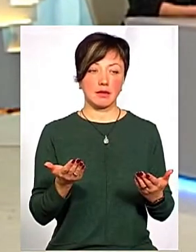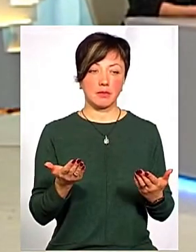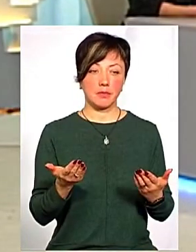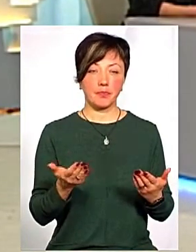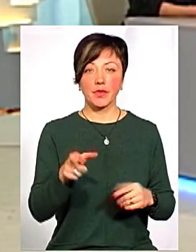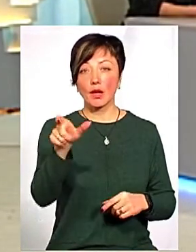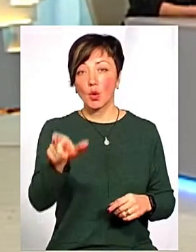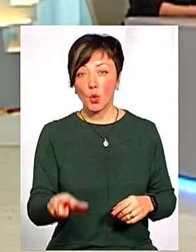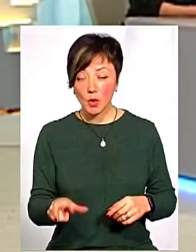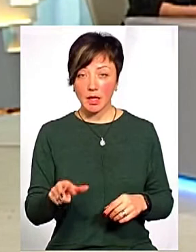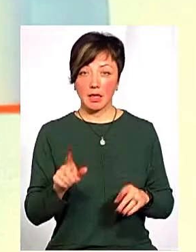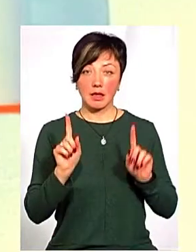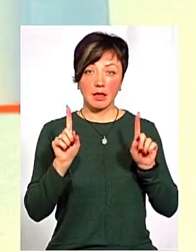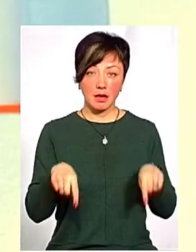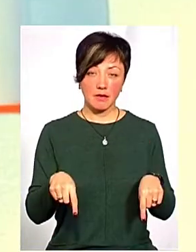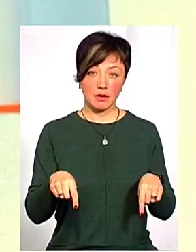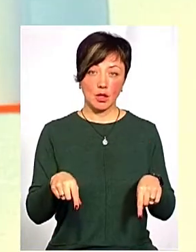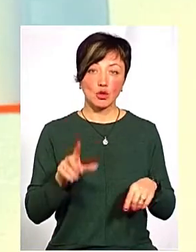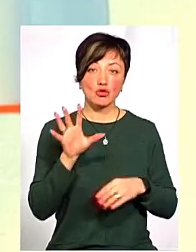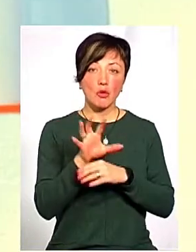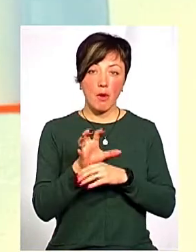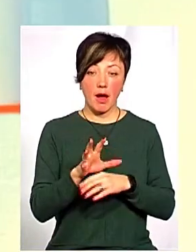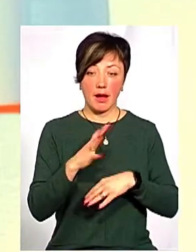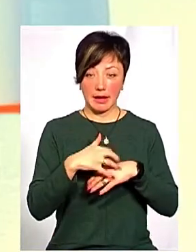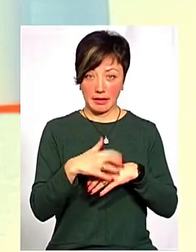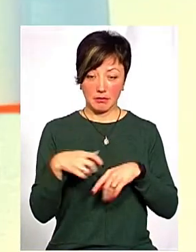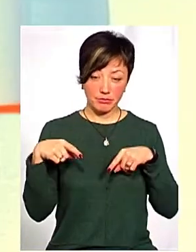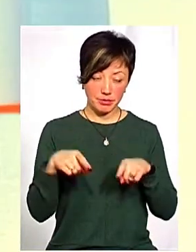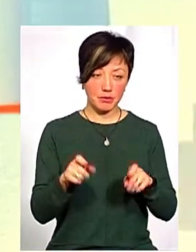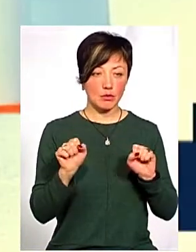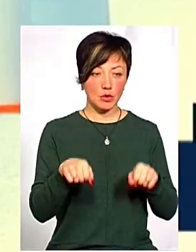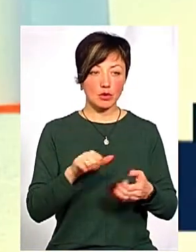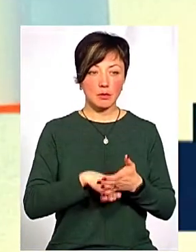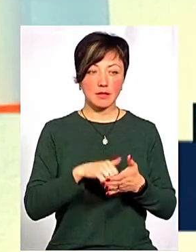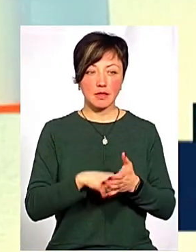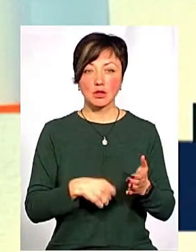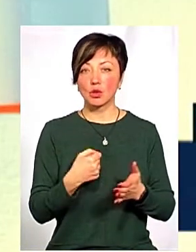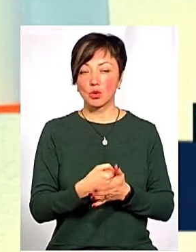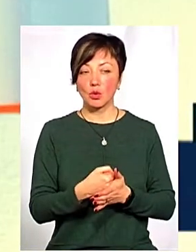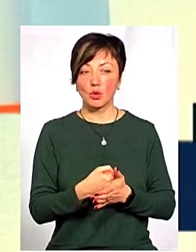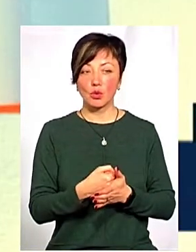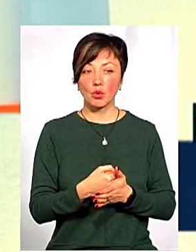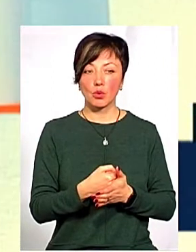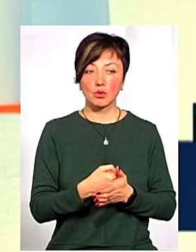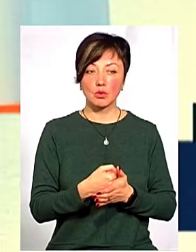там, людина, навіть та сама собака, кіт, і яке може привести до